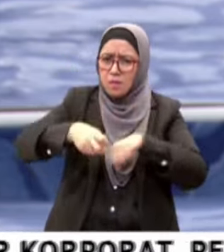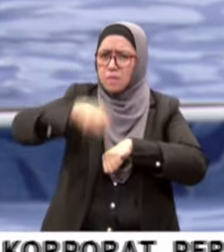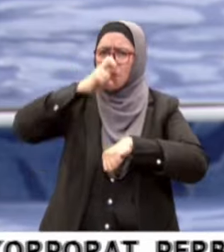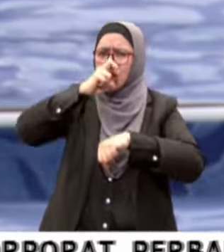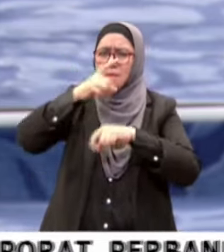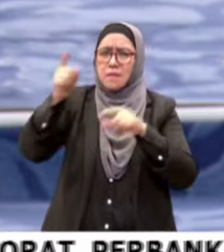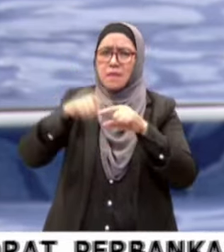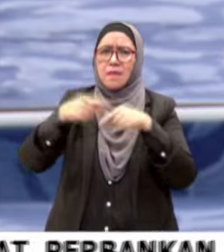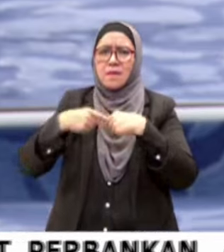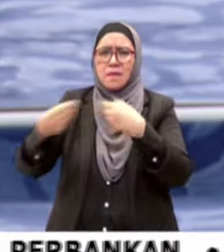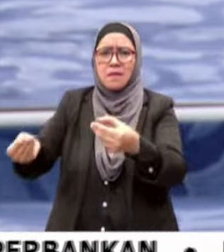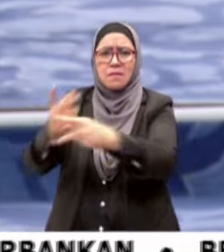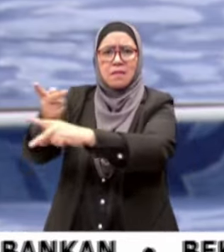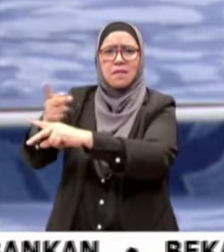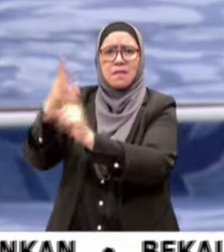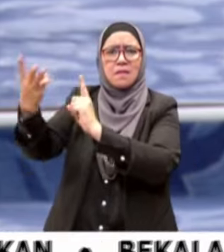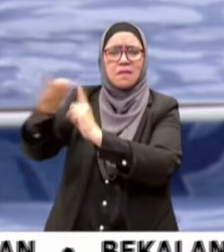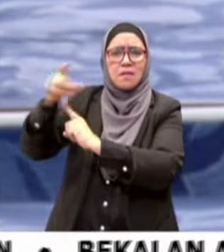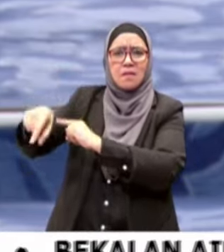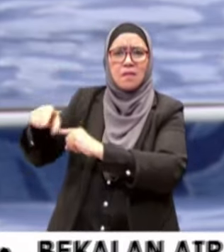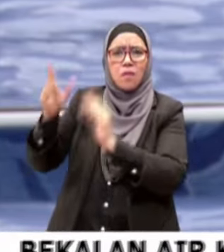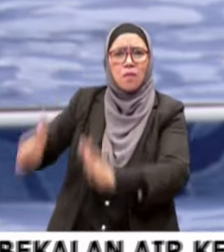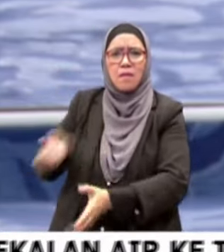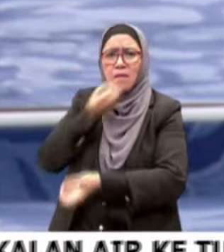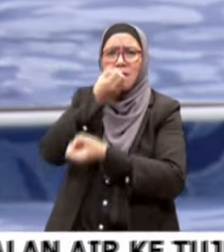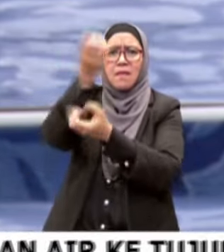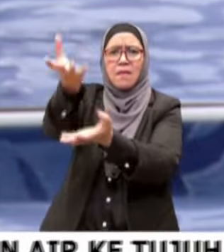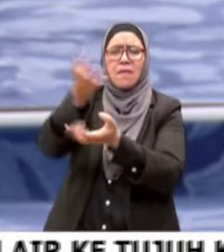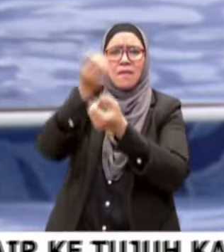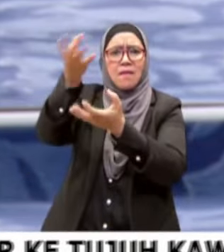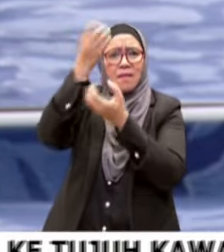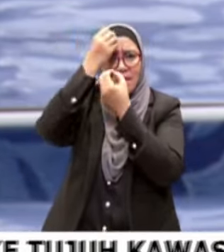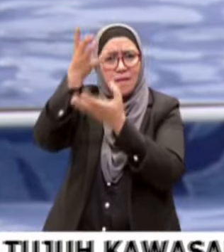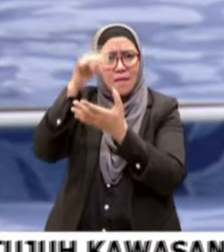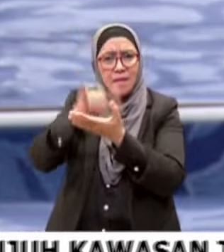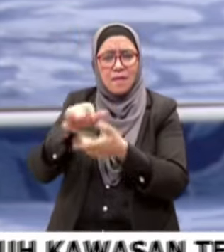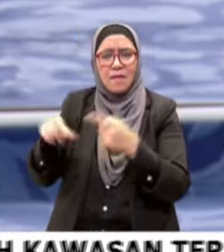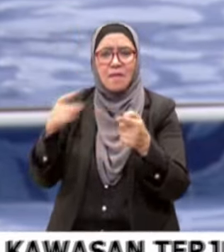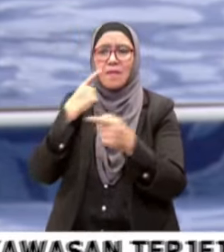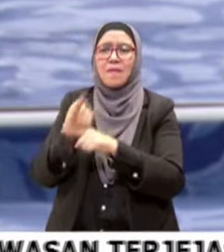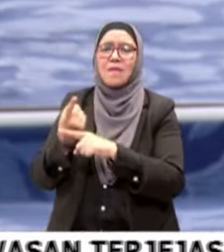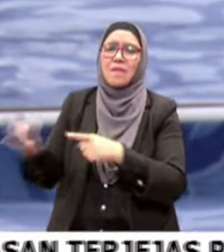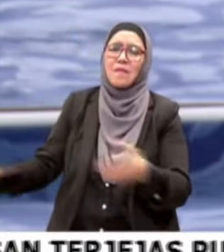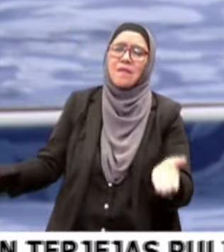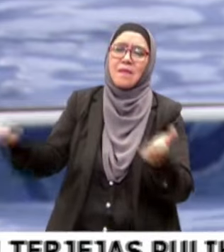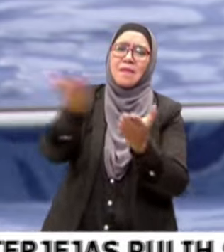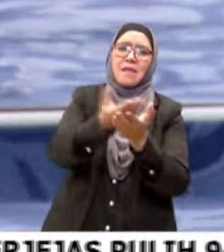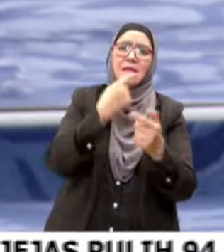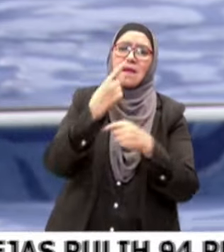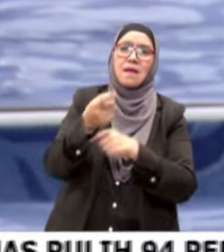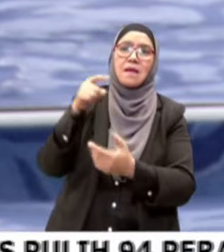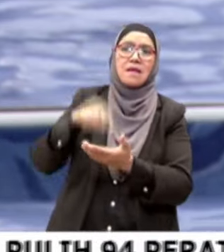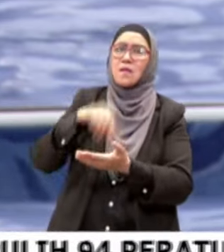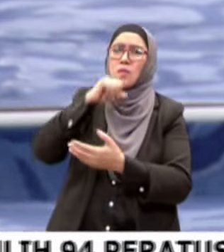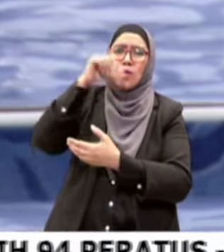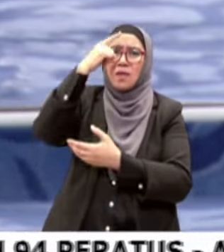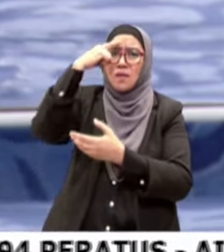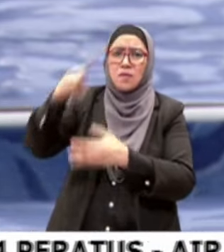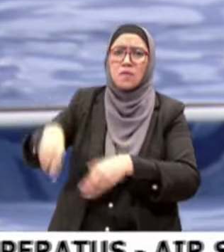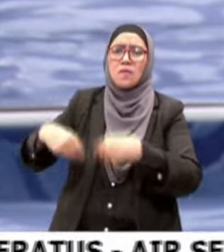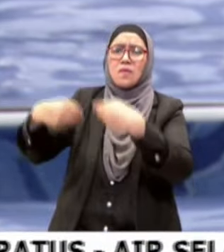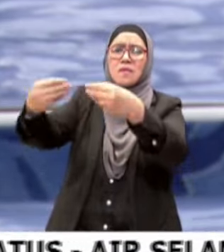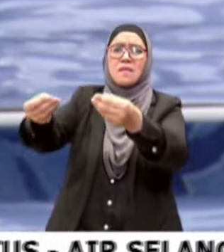daripada pihak perundangan yang menyatakan ini bukan memberi laluan kepada mana-mana ph untuk membuat